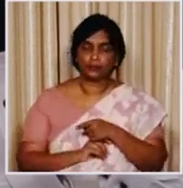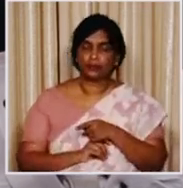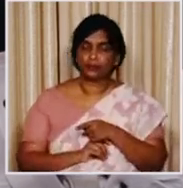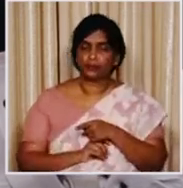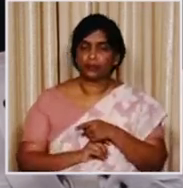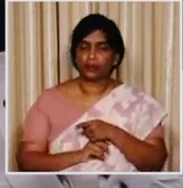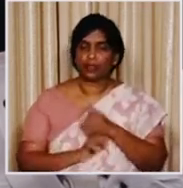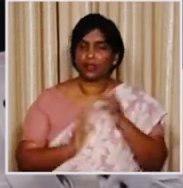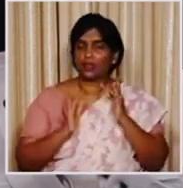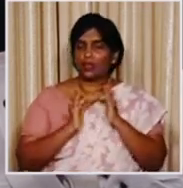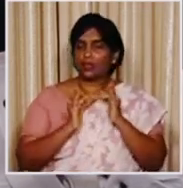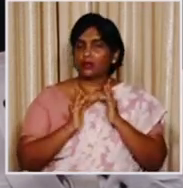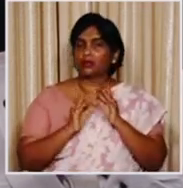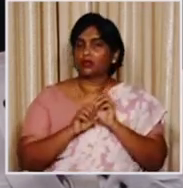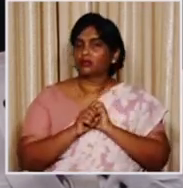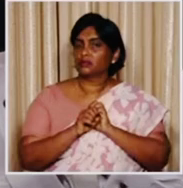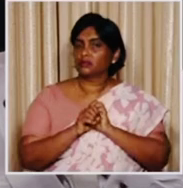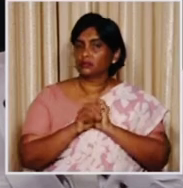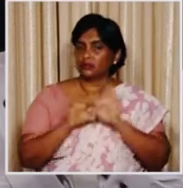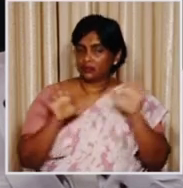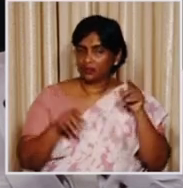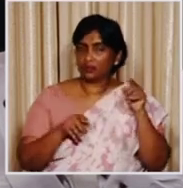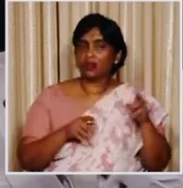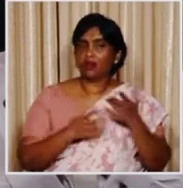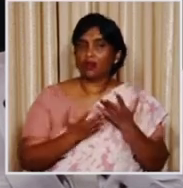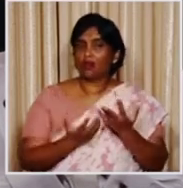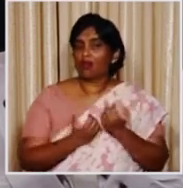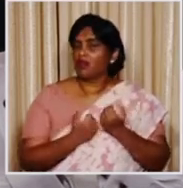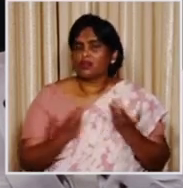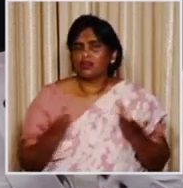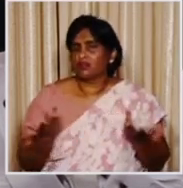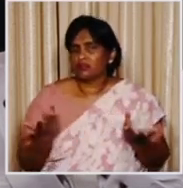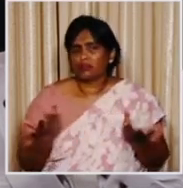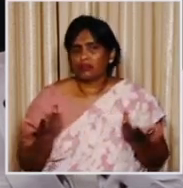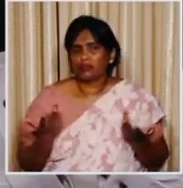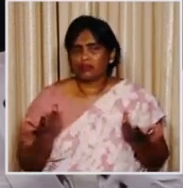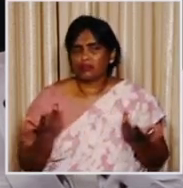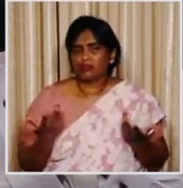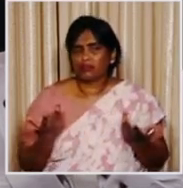මේ අන්තර්ජාලයට යොමු කිරීමට තියෙන අවශ්‍යතාවය කොහොමද?